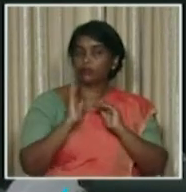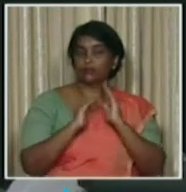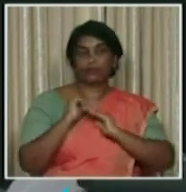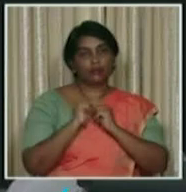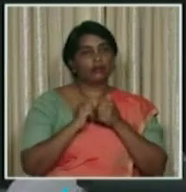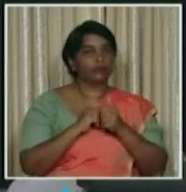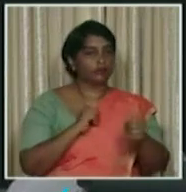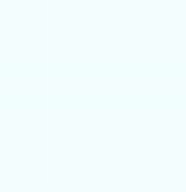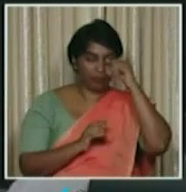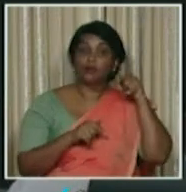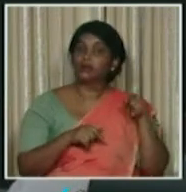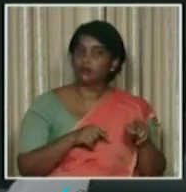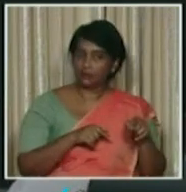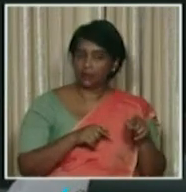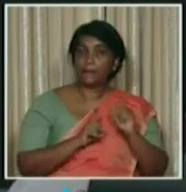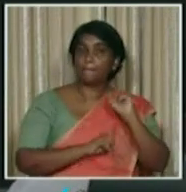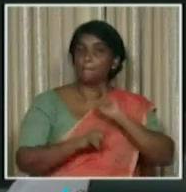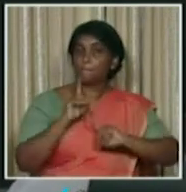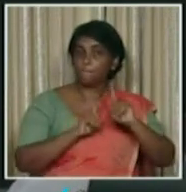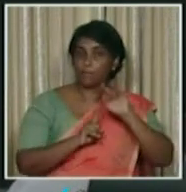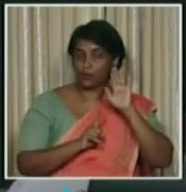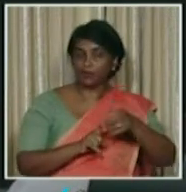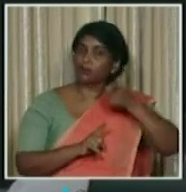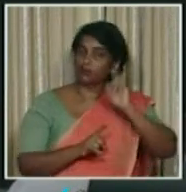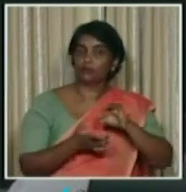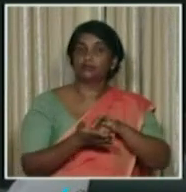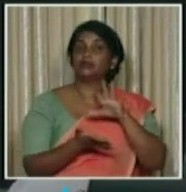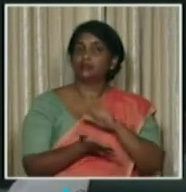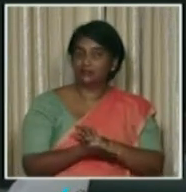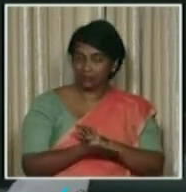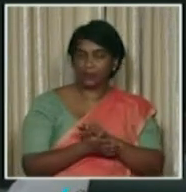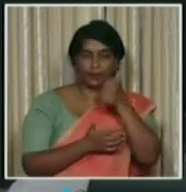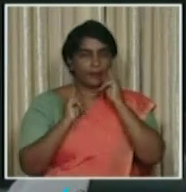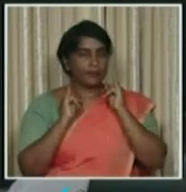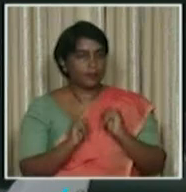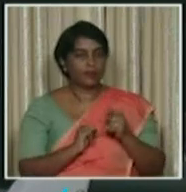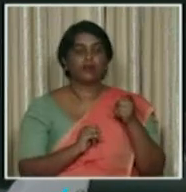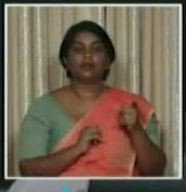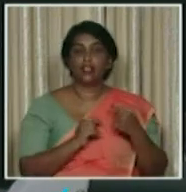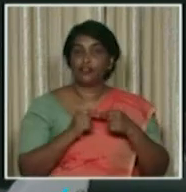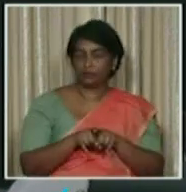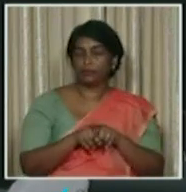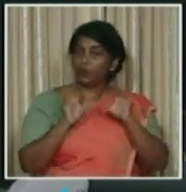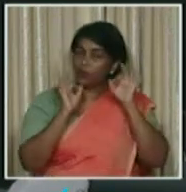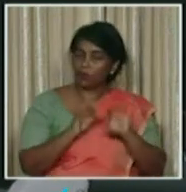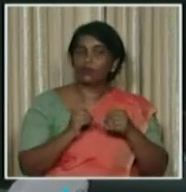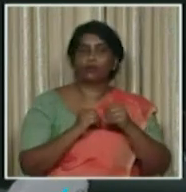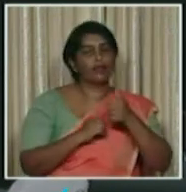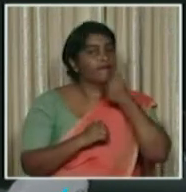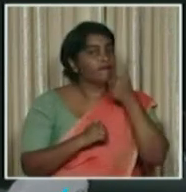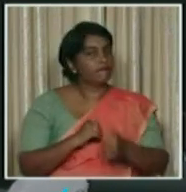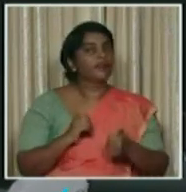වෙනකොට ක්‍රියාත්මක කරමින් පවතිනවා. පාර්ලිමේන්තුව විසින් සම්මත කිරීමට නියමිත වංචා හා දූෂණ විරෝධී පනත ඉතාම